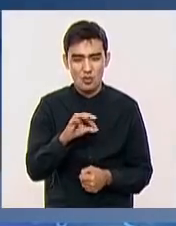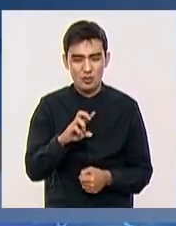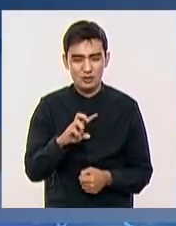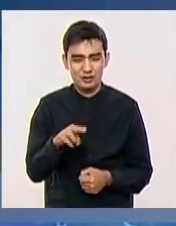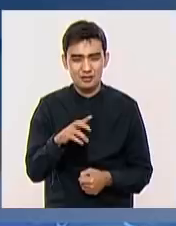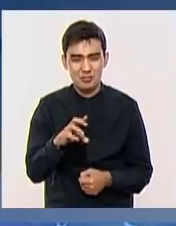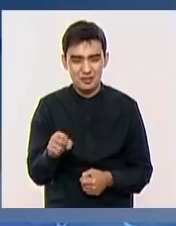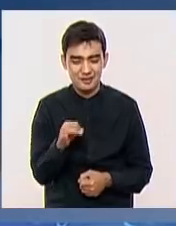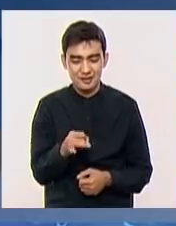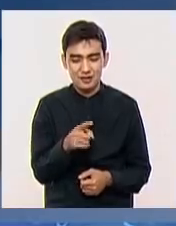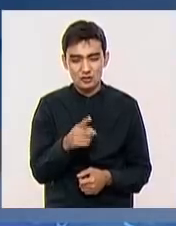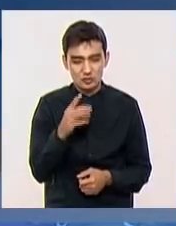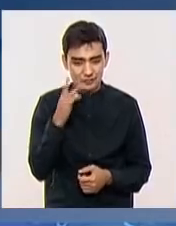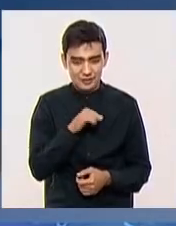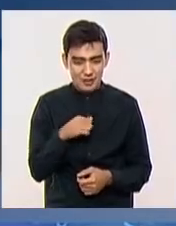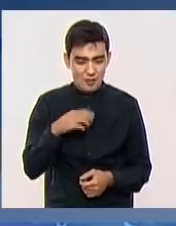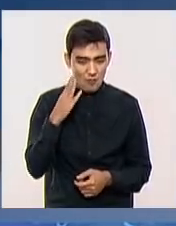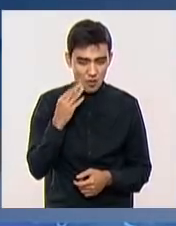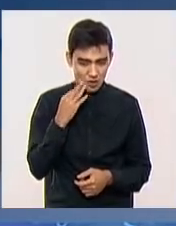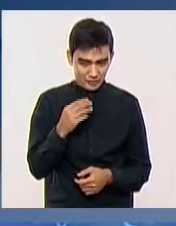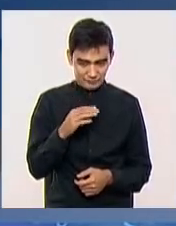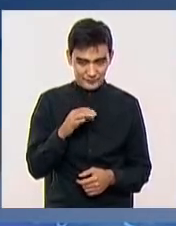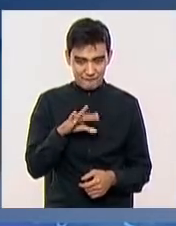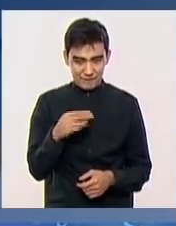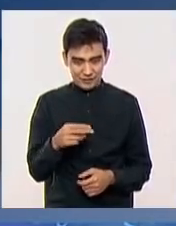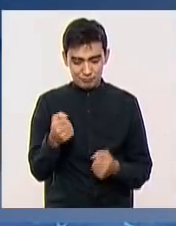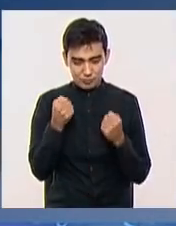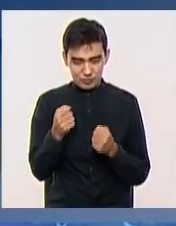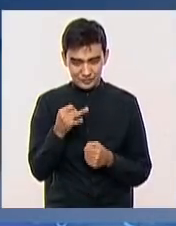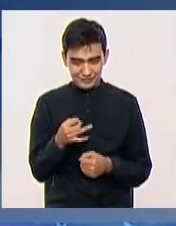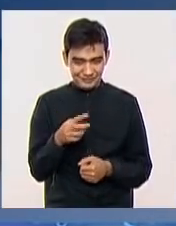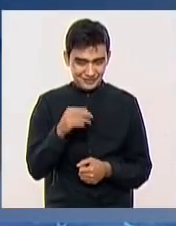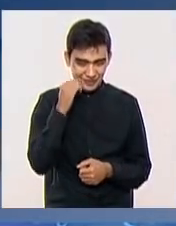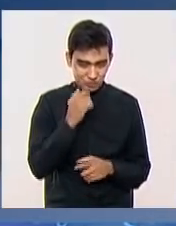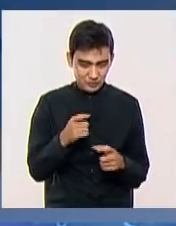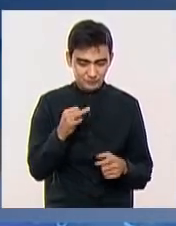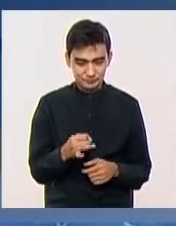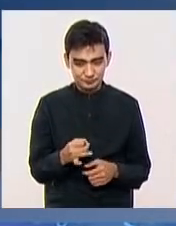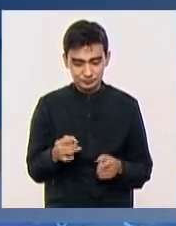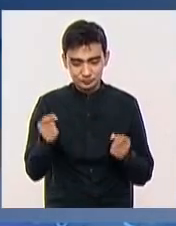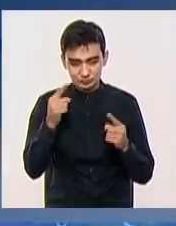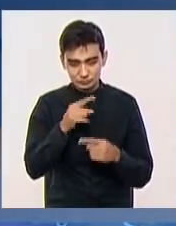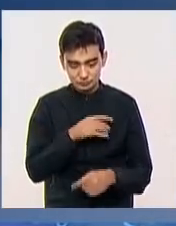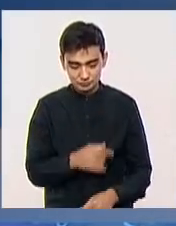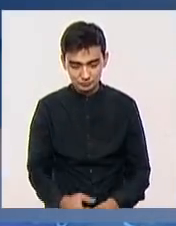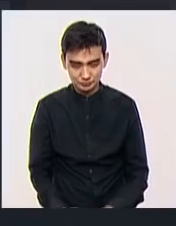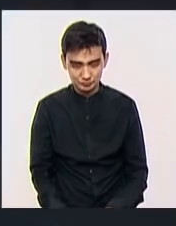именно ее считают одним из самых полезных видов спорта и не только для пожилых людей, узнавала Индира